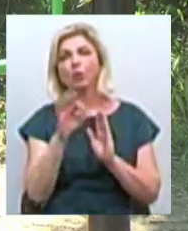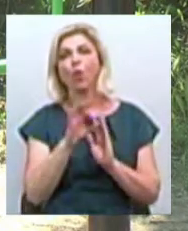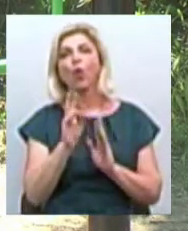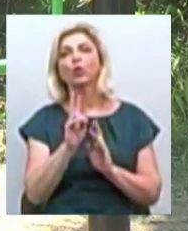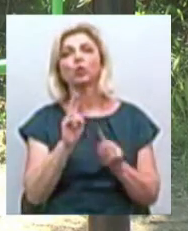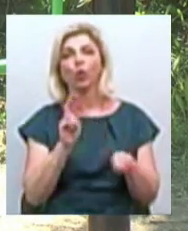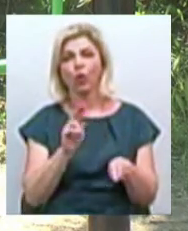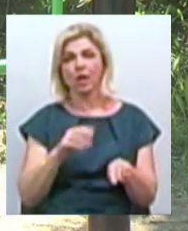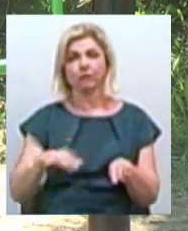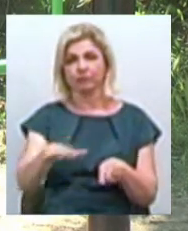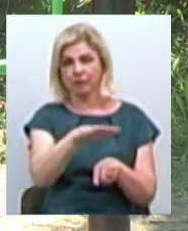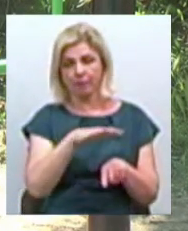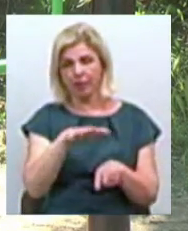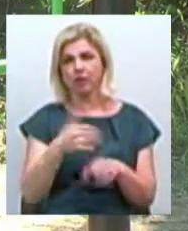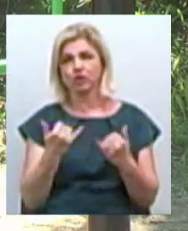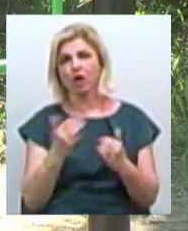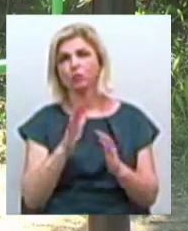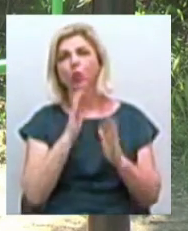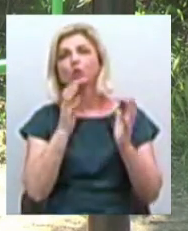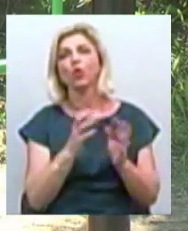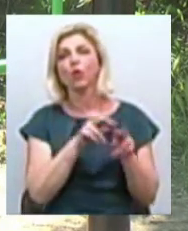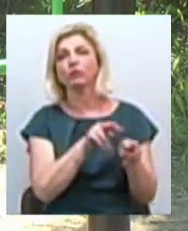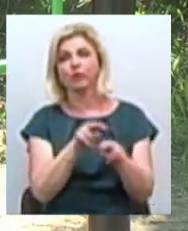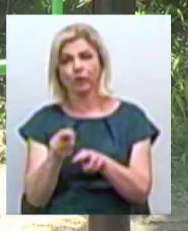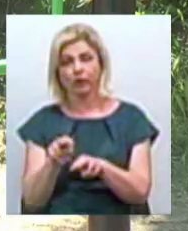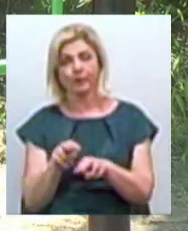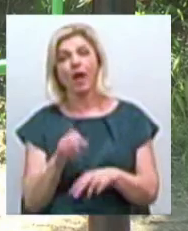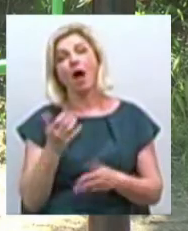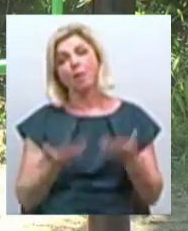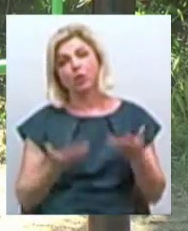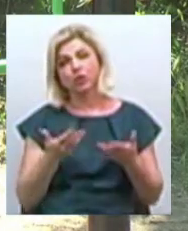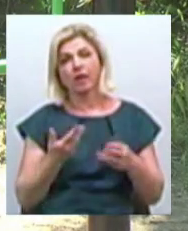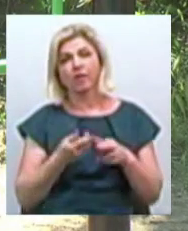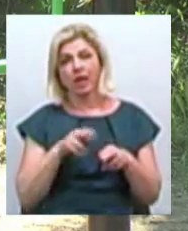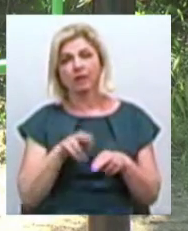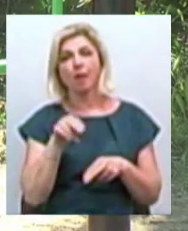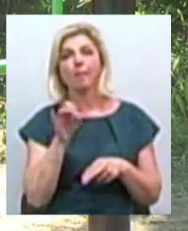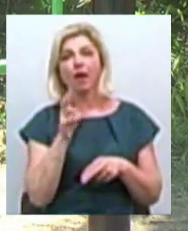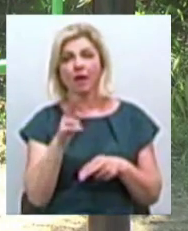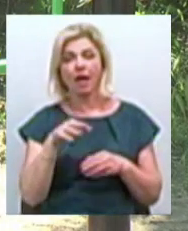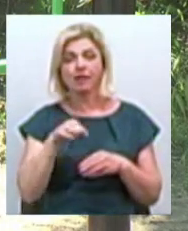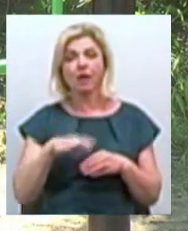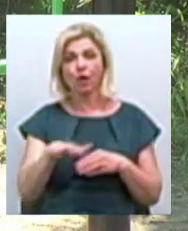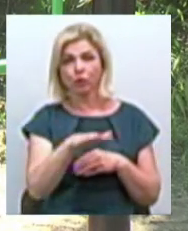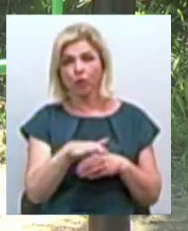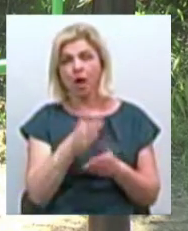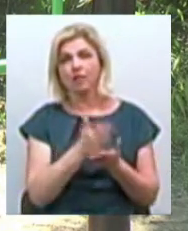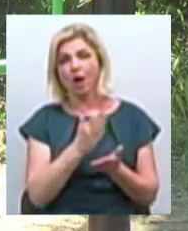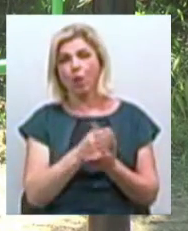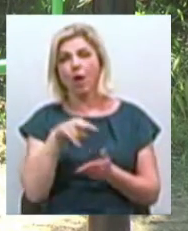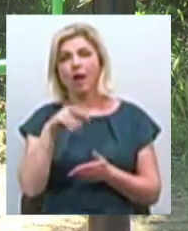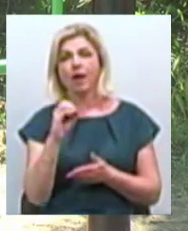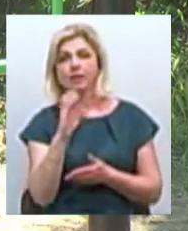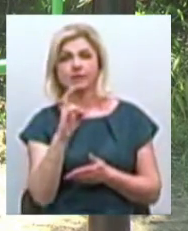«Олімп» або, можливо, КП «Парки», але КП «Парки» територіально знаходяться в лісках, а школа